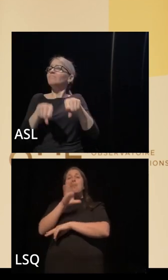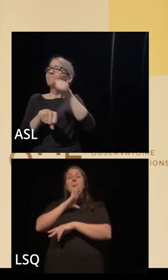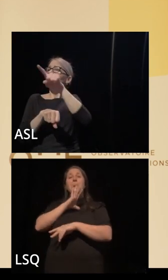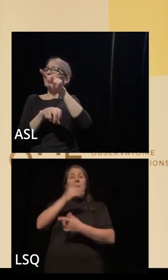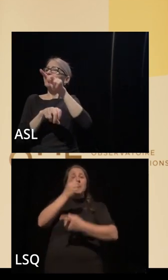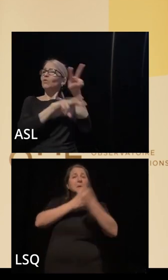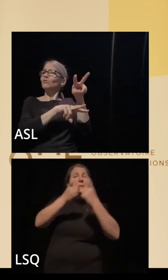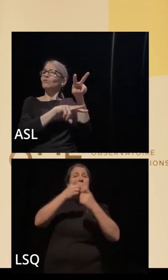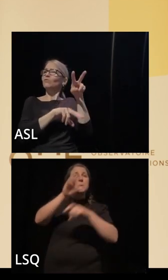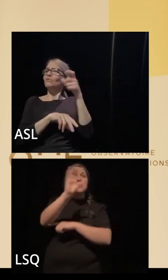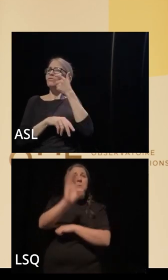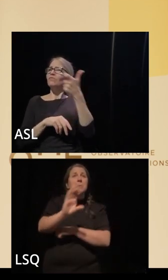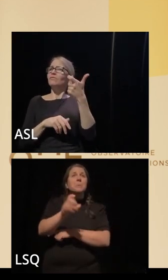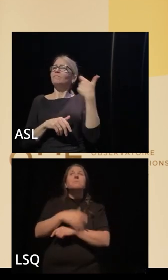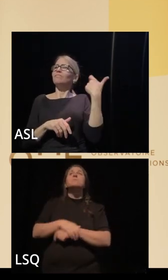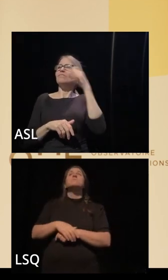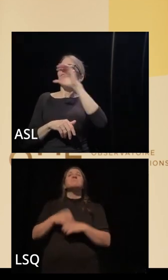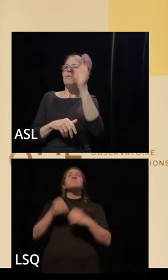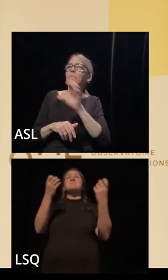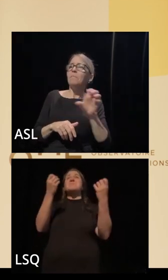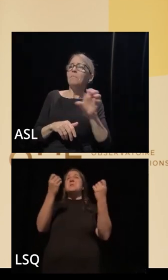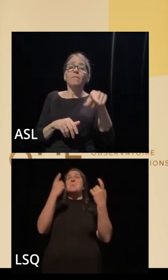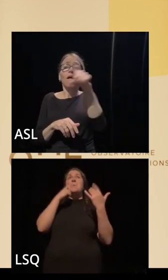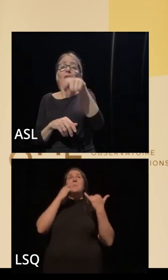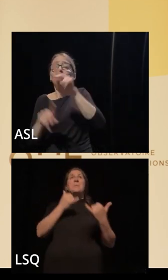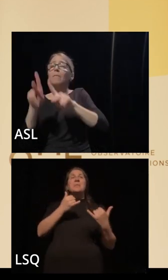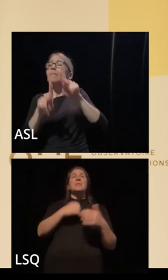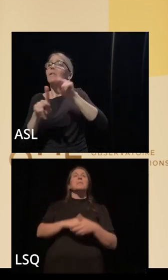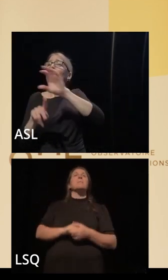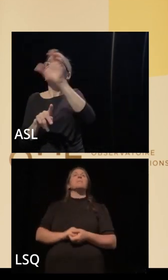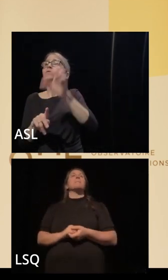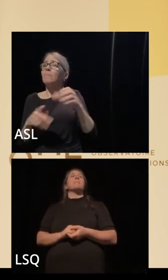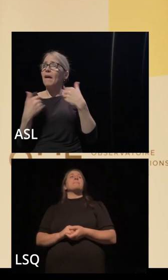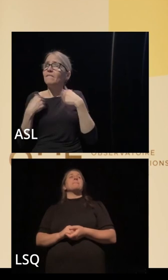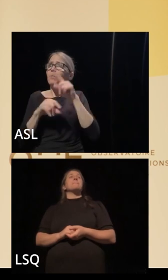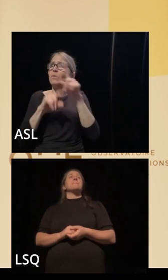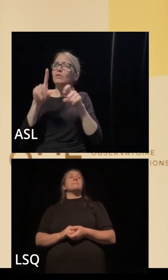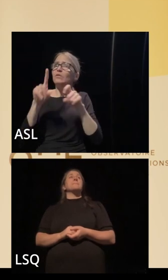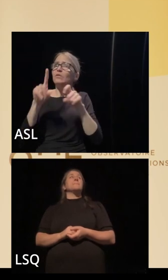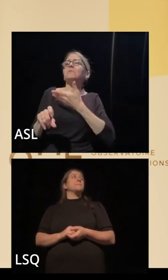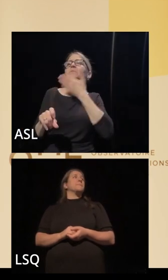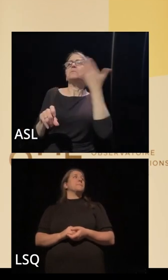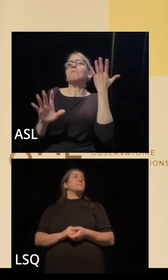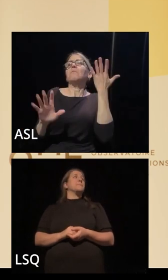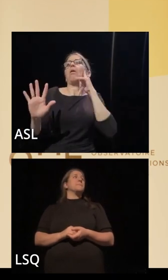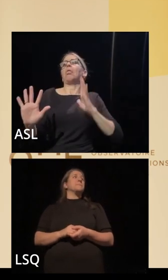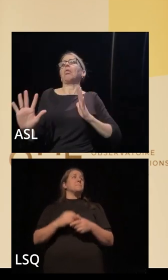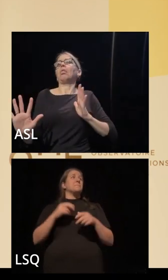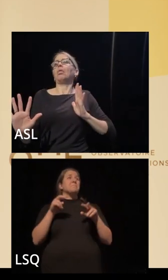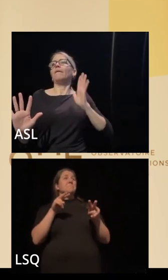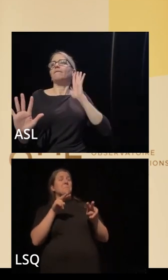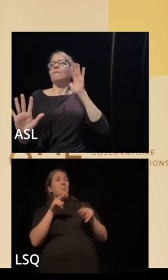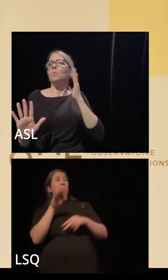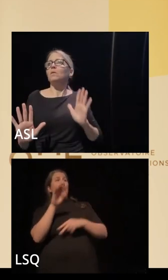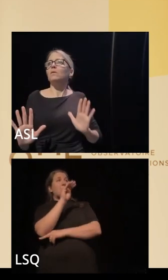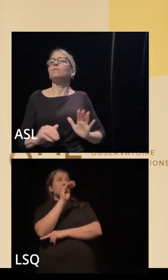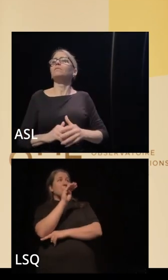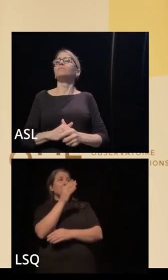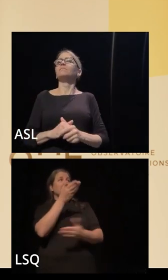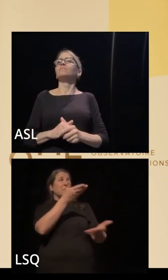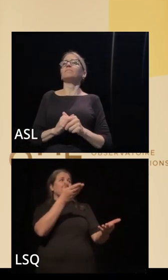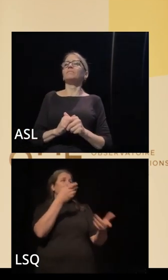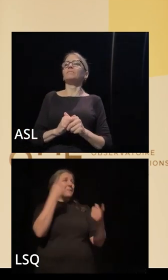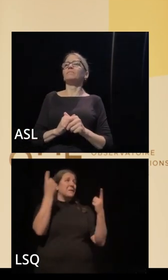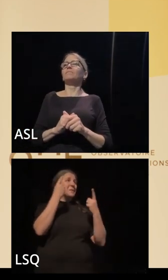questions. Pas de questions pour le moment. Je me retourne vers Maude. Est-ce que